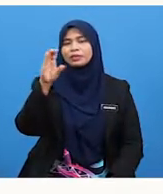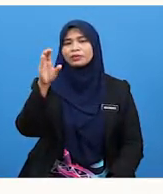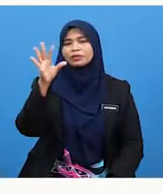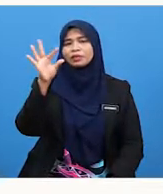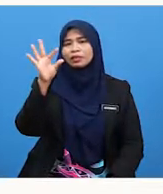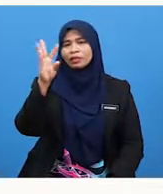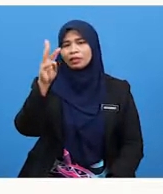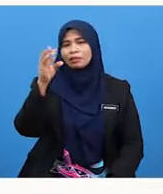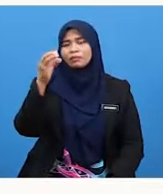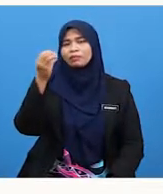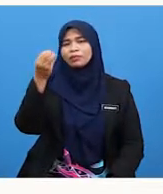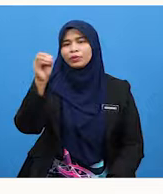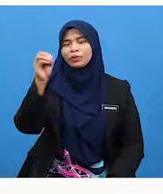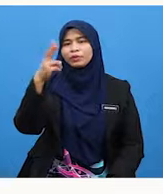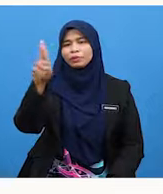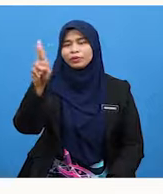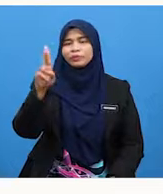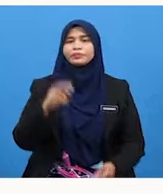860,000.